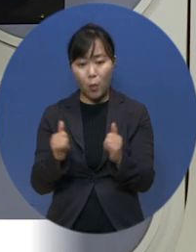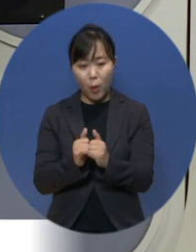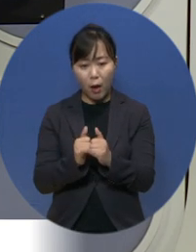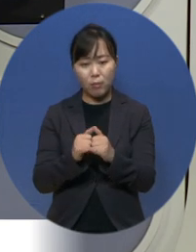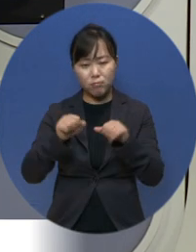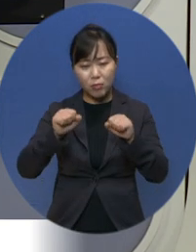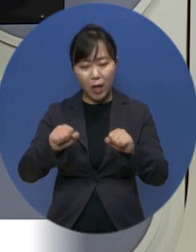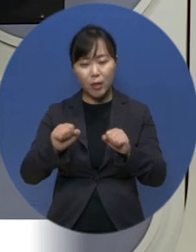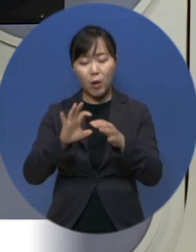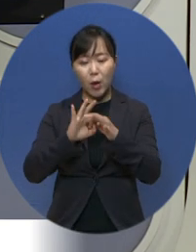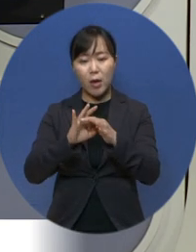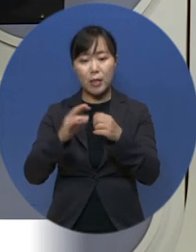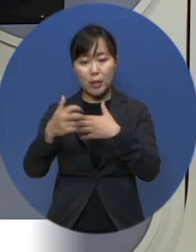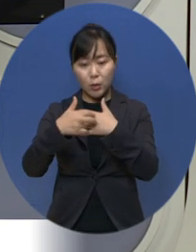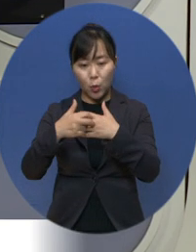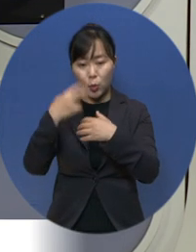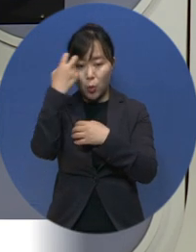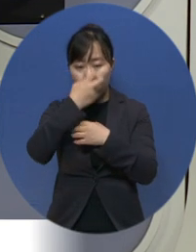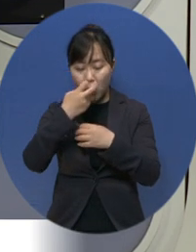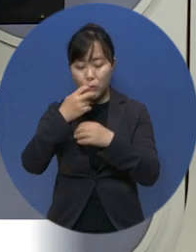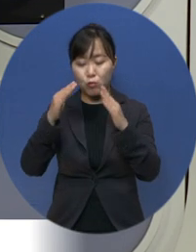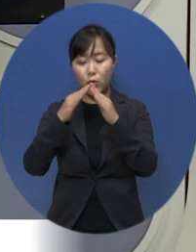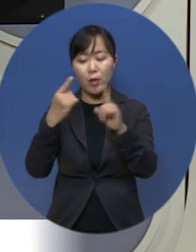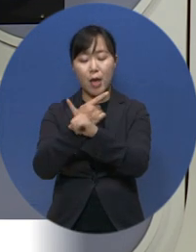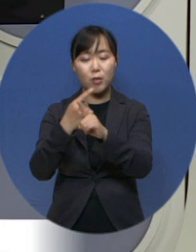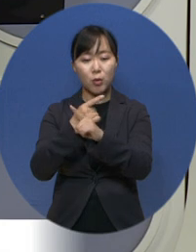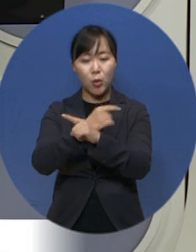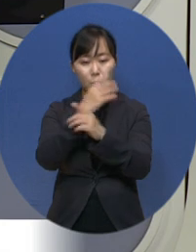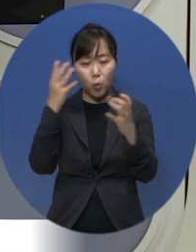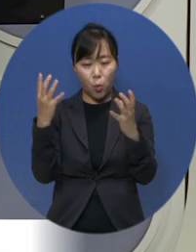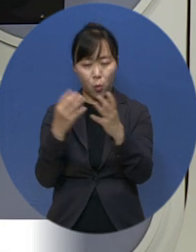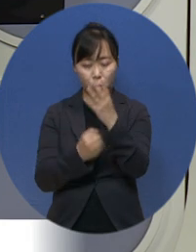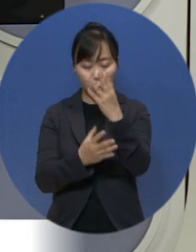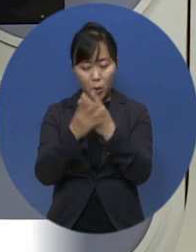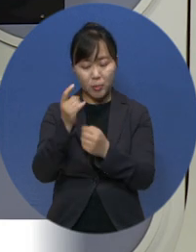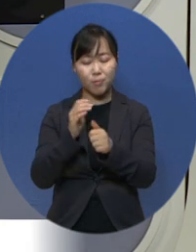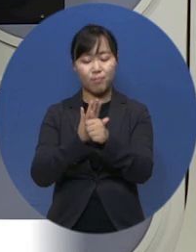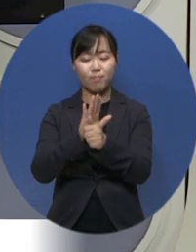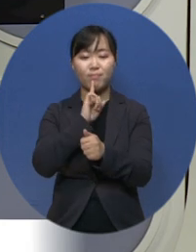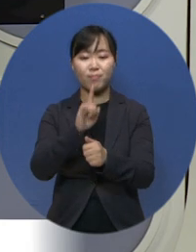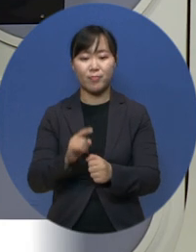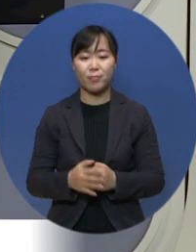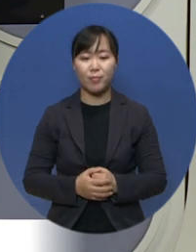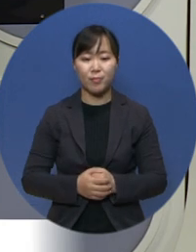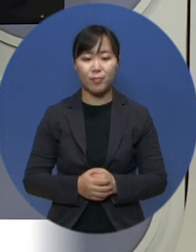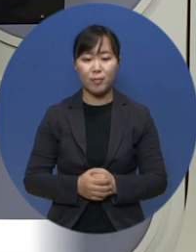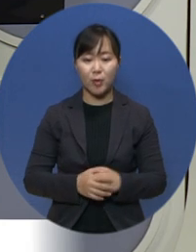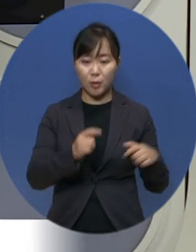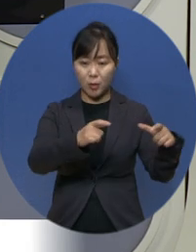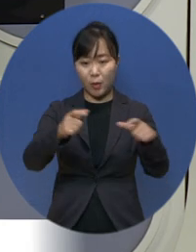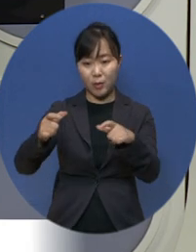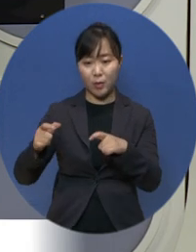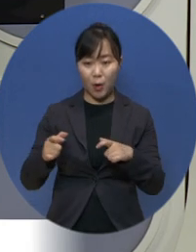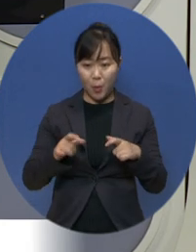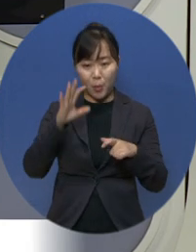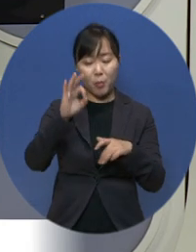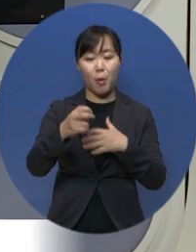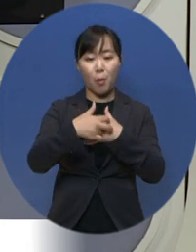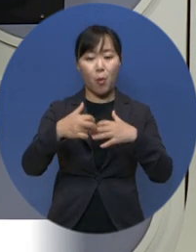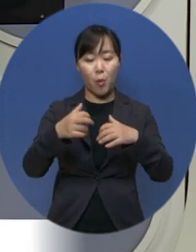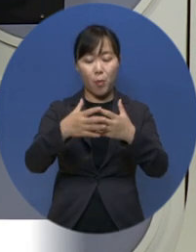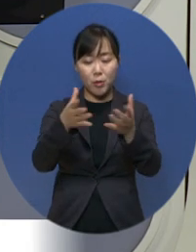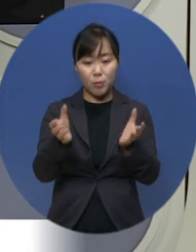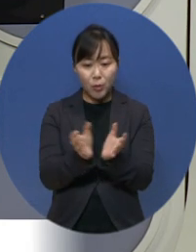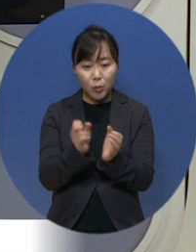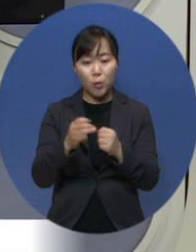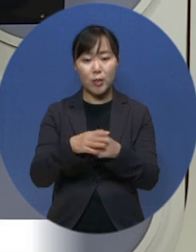의료 돌봄 주거 개선 등을 통합적으로 제공하고 있습니다 권역별 협의체는 보건복지부와